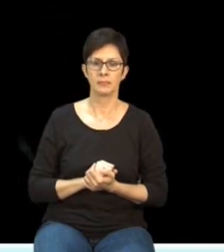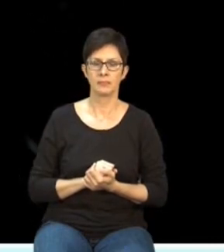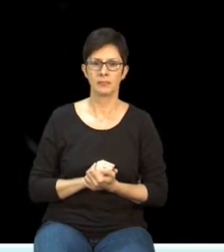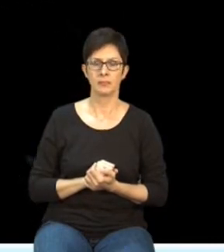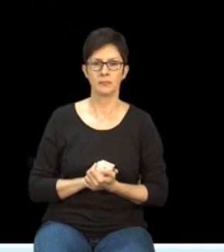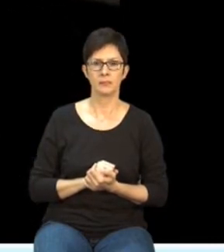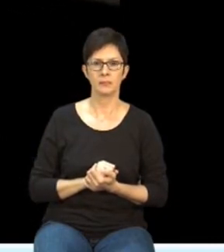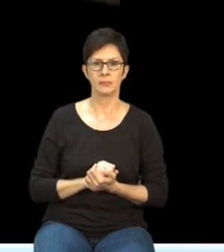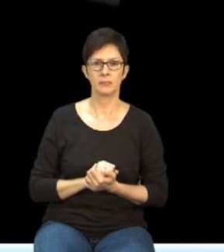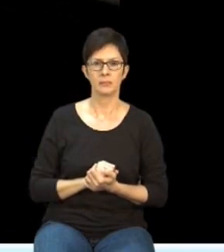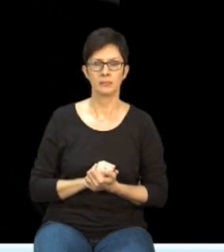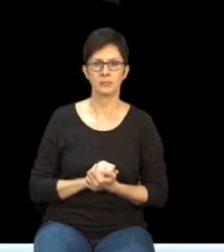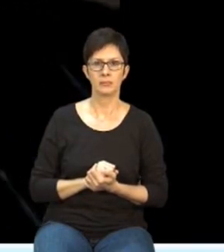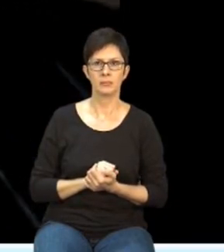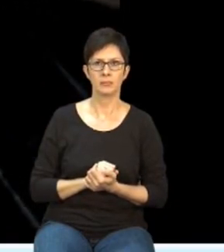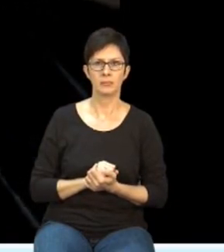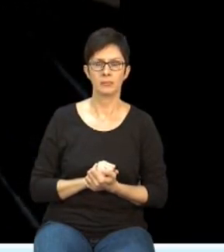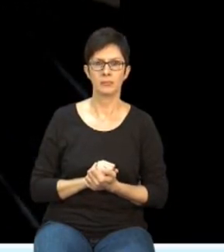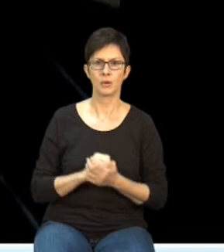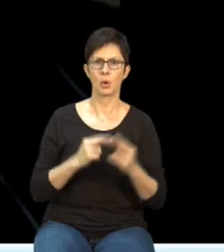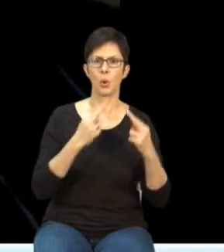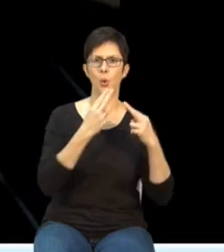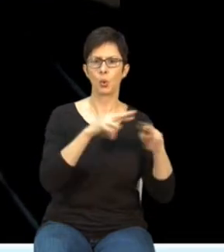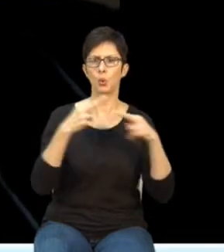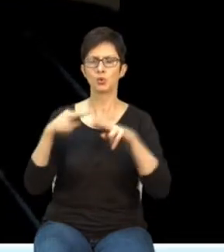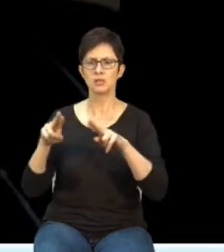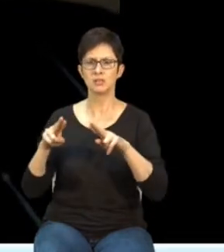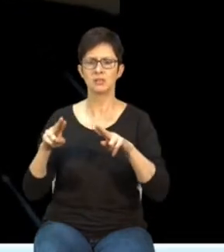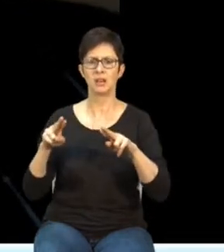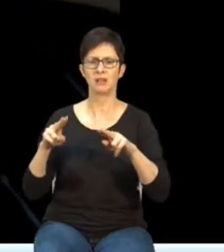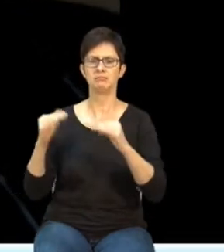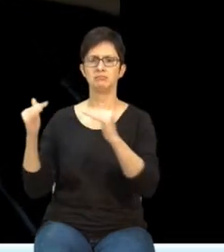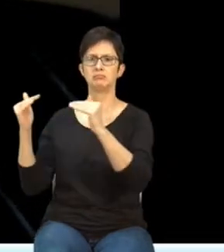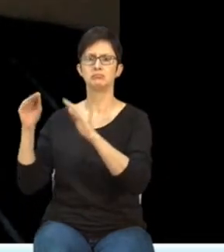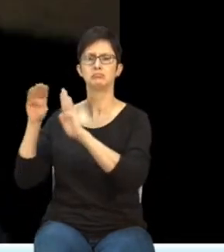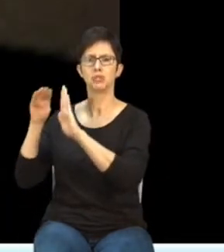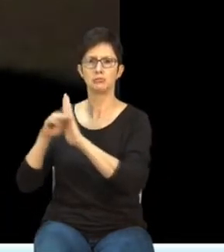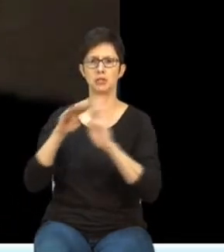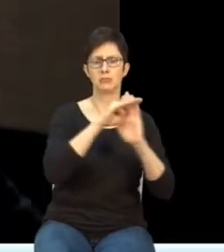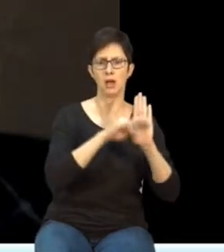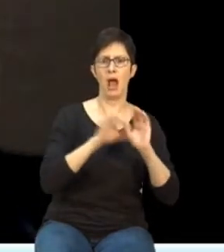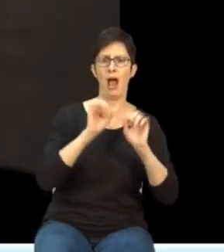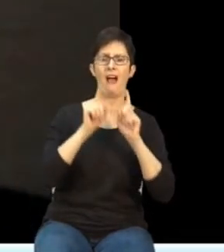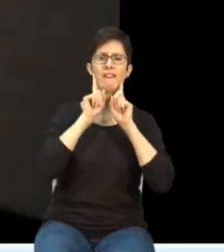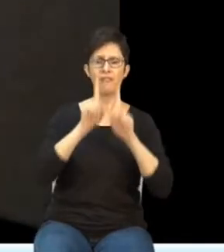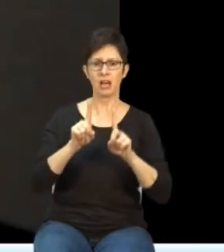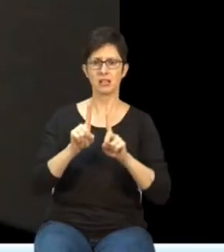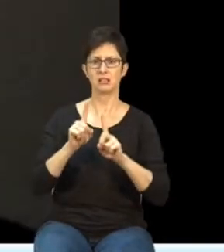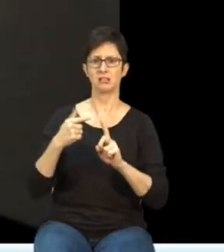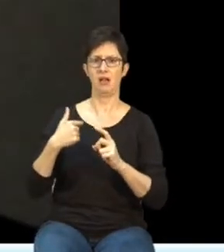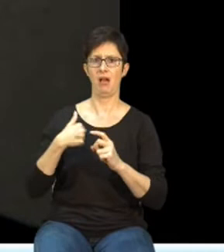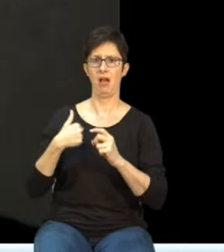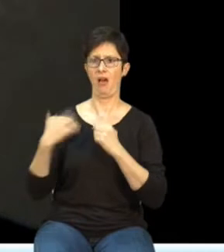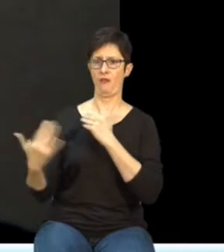rozdźwięk czytam pewną różnicę pomiędzy standardami a rzeczywistą ekspozycją na pole elektromagnetyczne